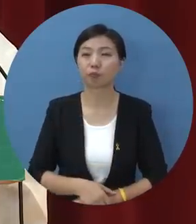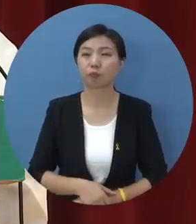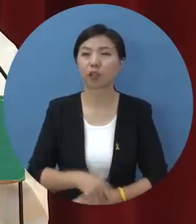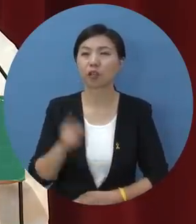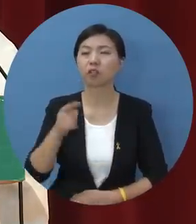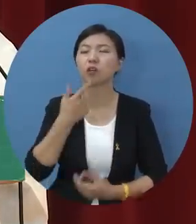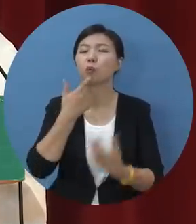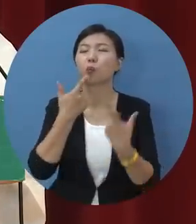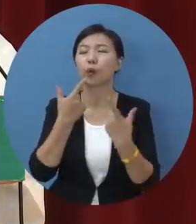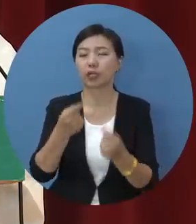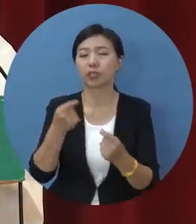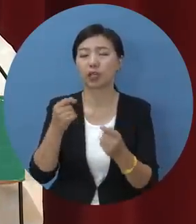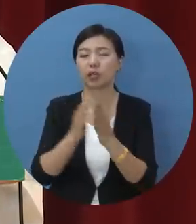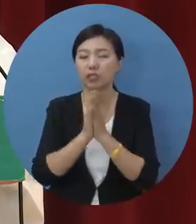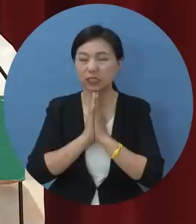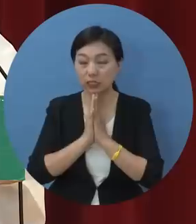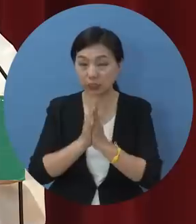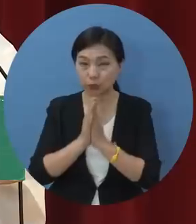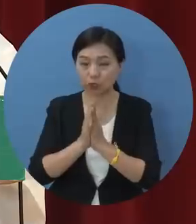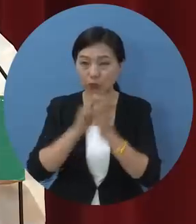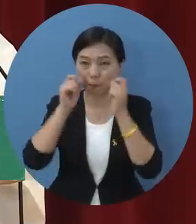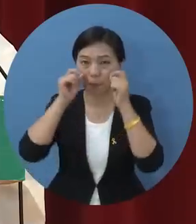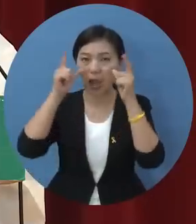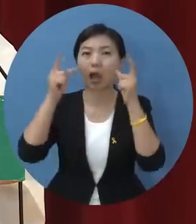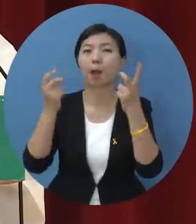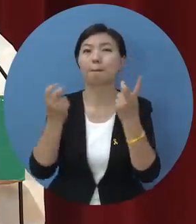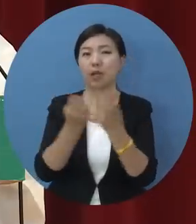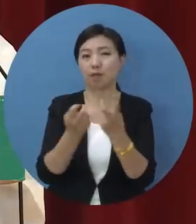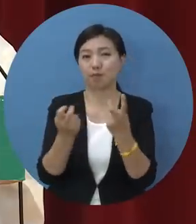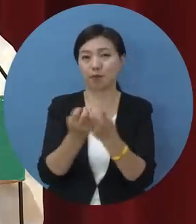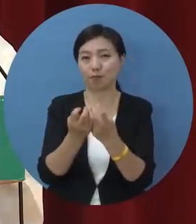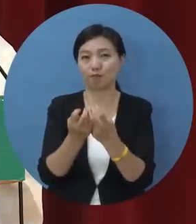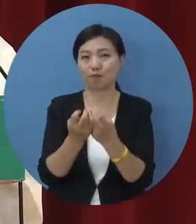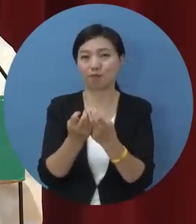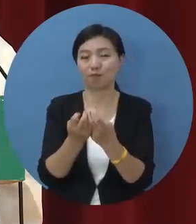됐다. 이런 기도를 하는 게 해탈의 길이다 이